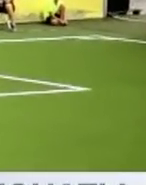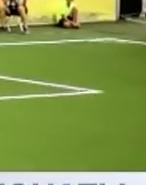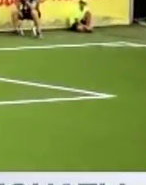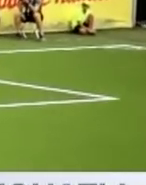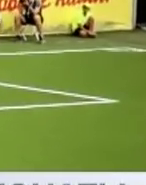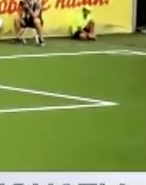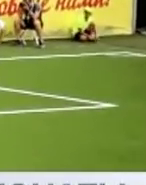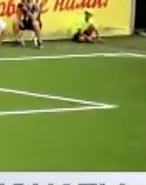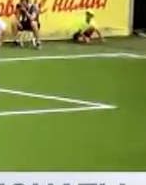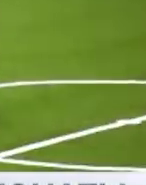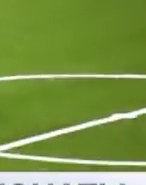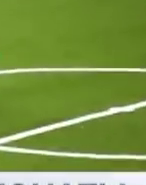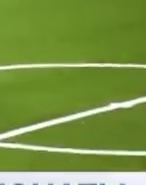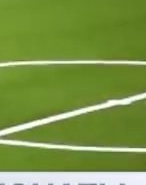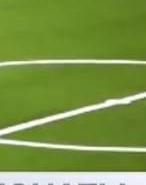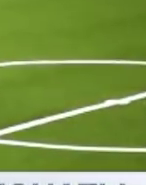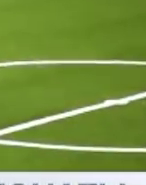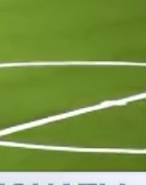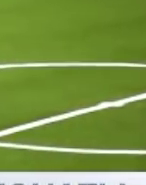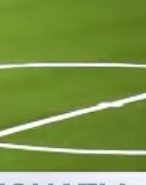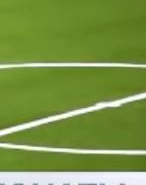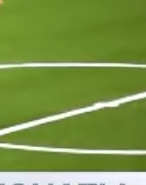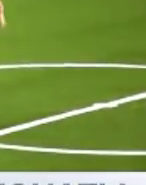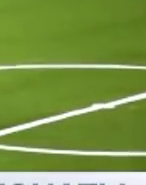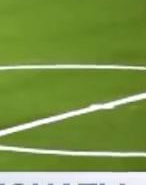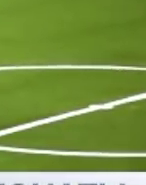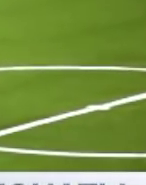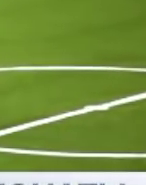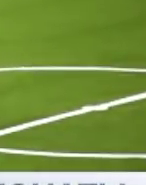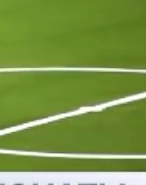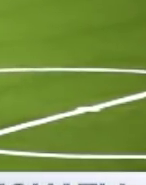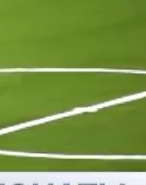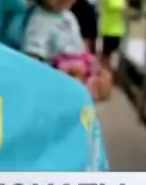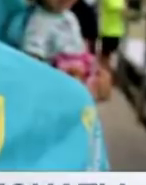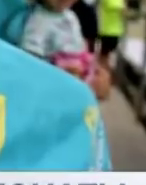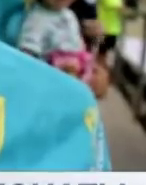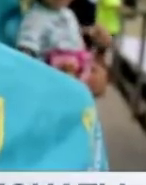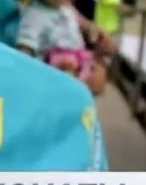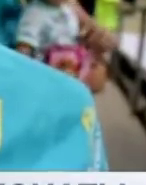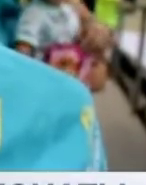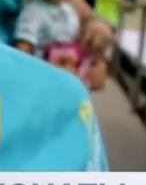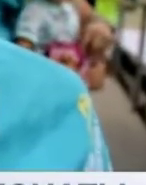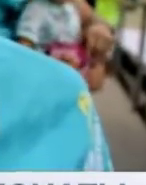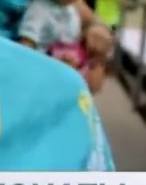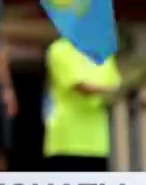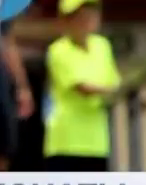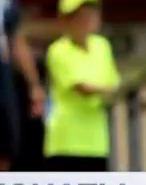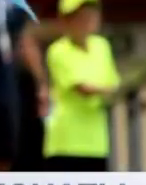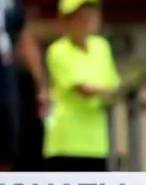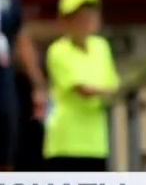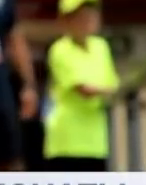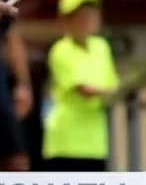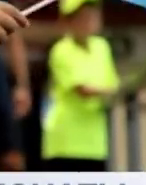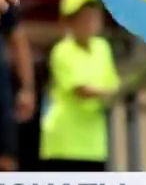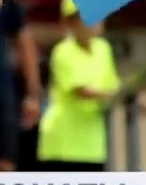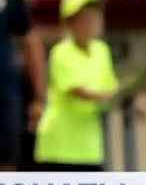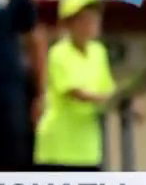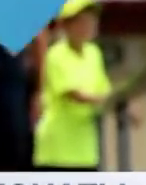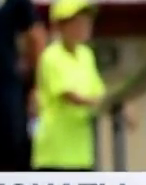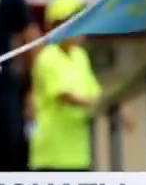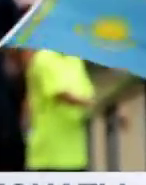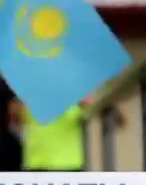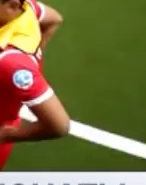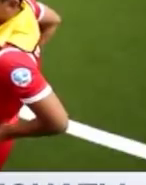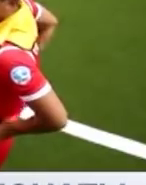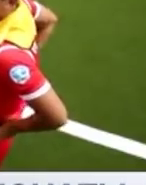көзге түсіп, өз командасына жеңіс сыйлады. Қорытынды есеп 1-0. Тағы бір айта кетерлігі, Қазақстан құрамасының белсенді ойыншысы Данияр